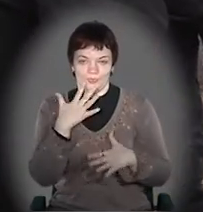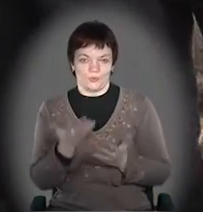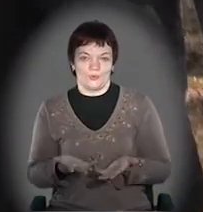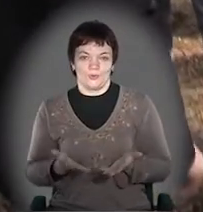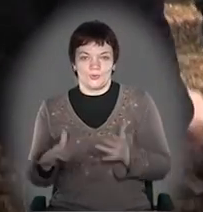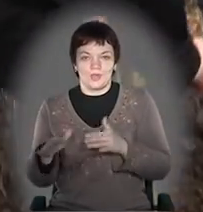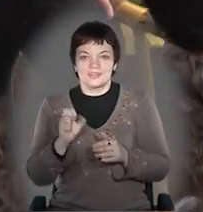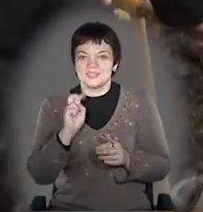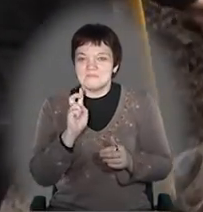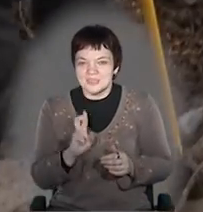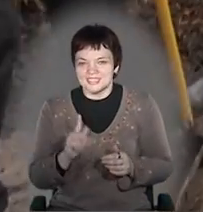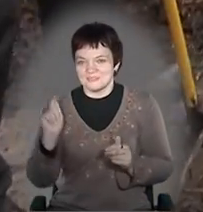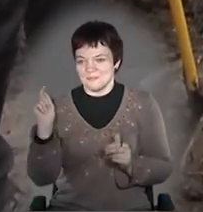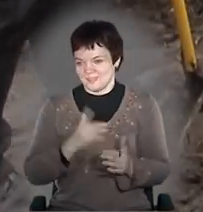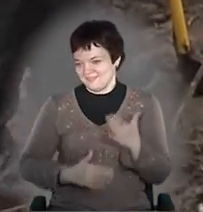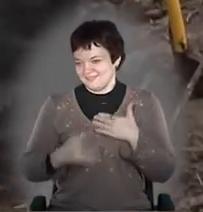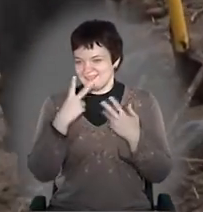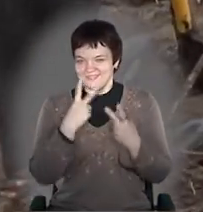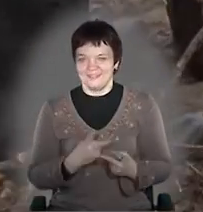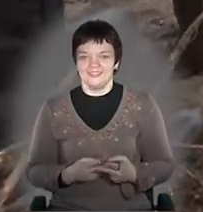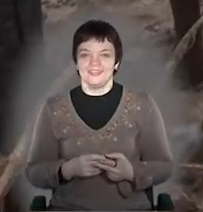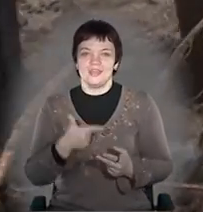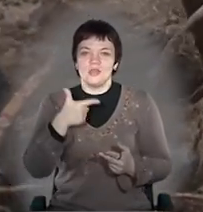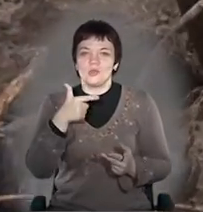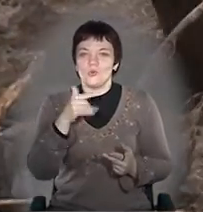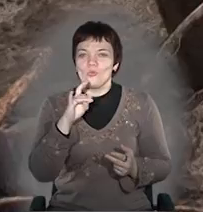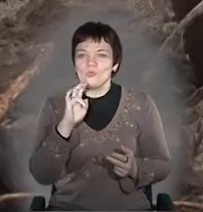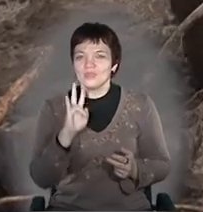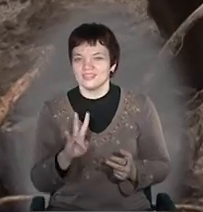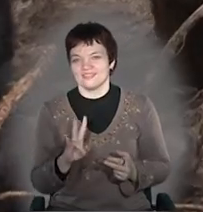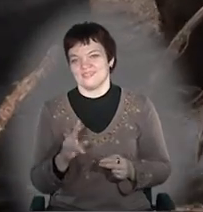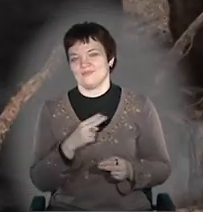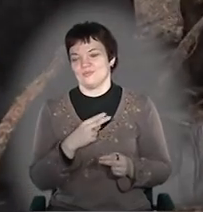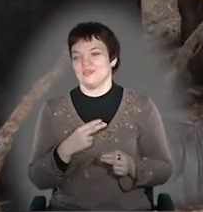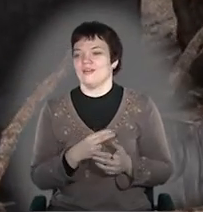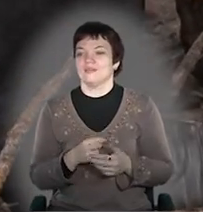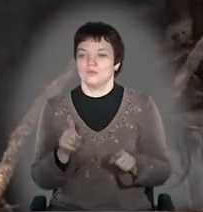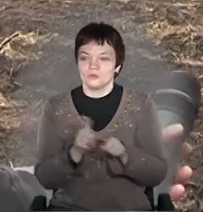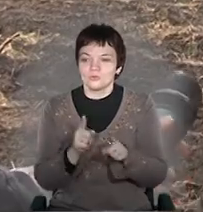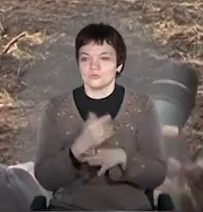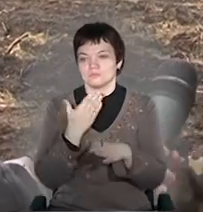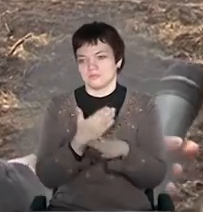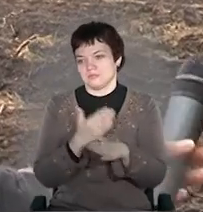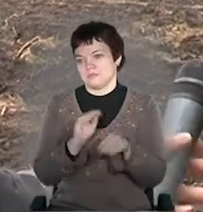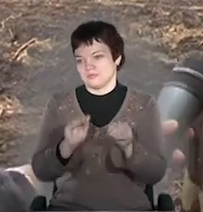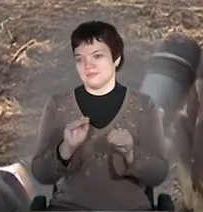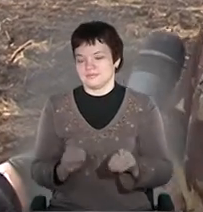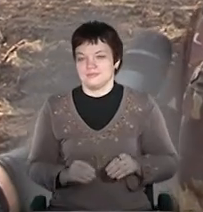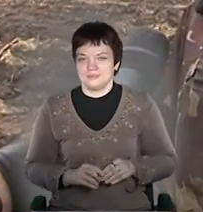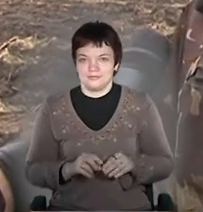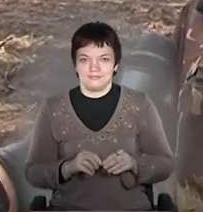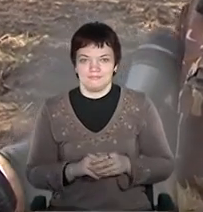И побачив я Арсен Борисовича, Гурина. Вот. Вони тоже помогали